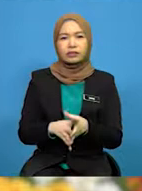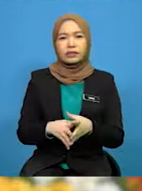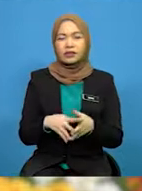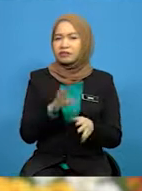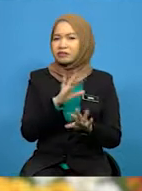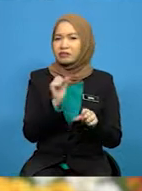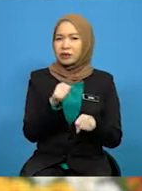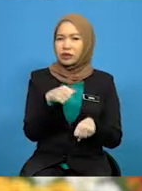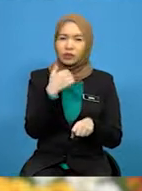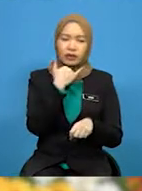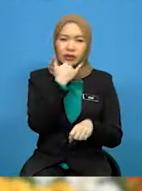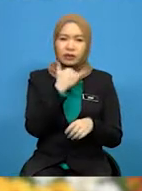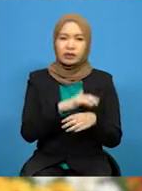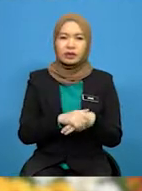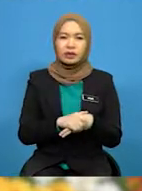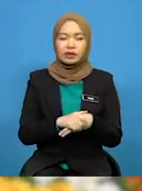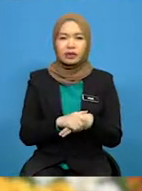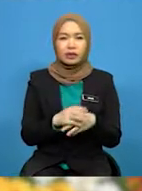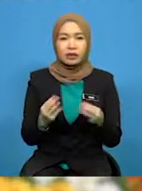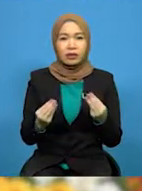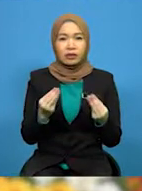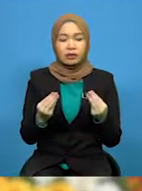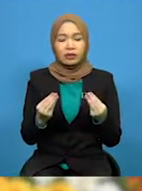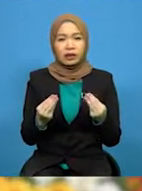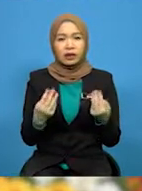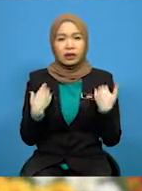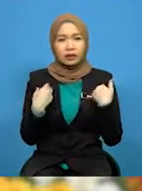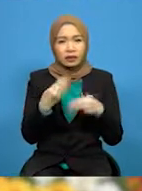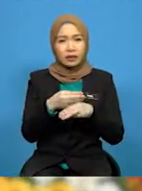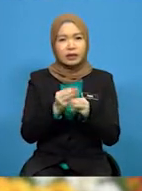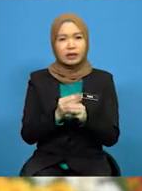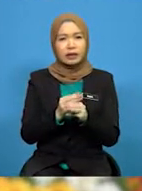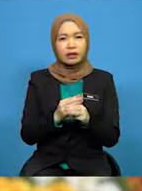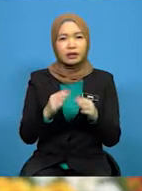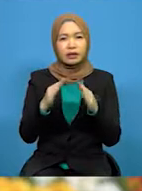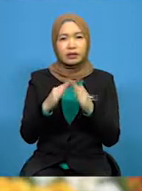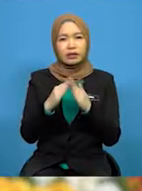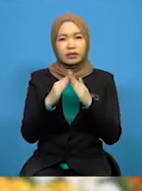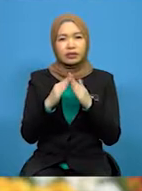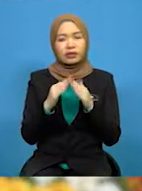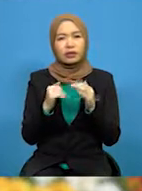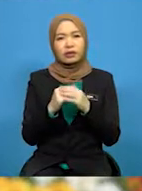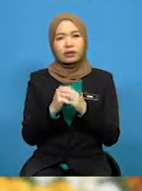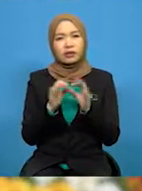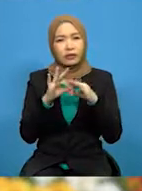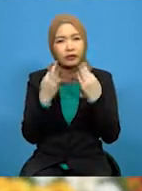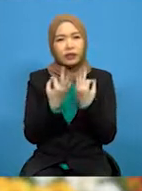mungkin masalah rumah tangga juga akan terkesan di mana berlakunya banyak kes perceraian. Oh,